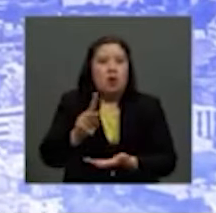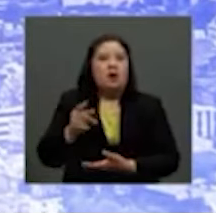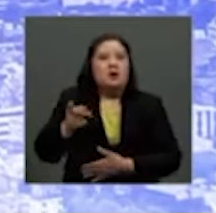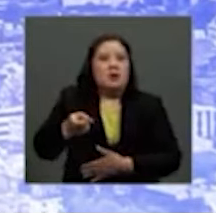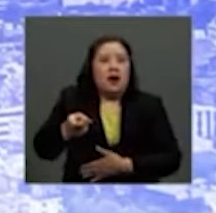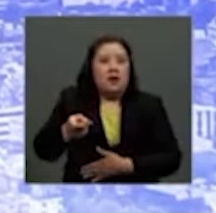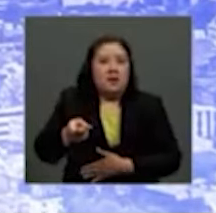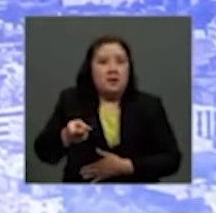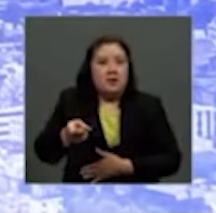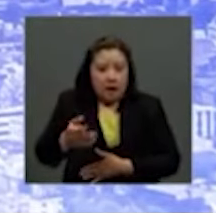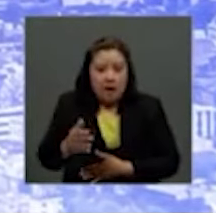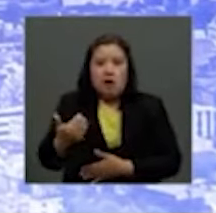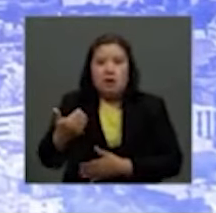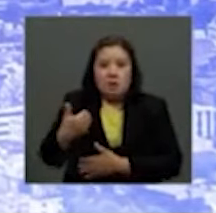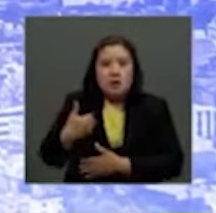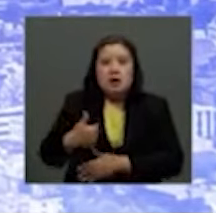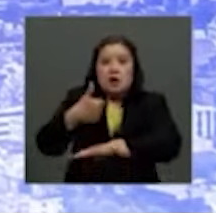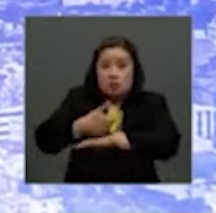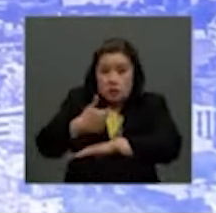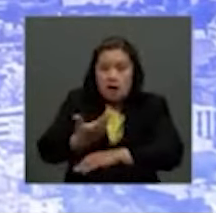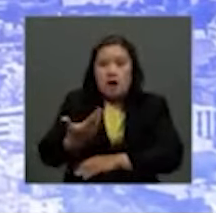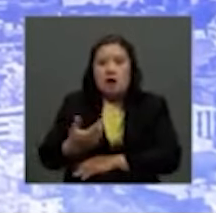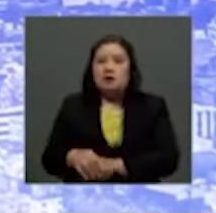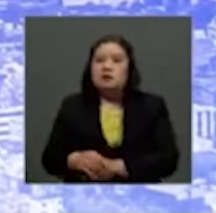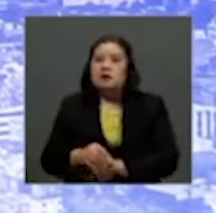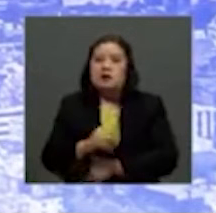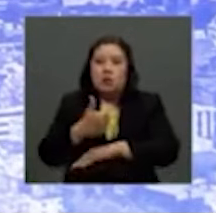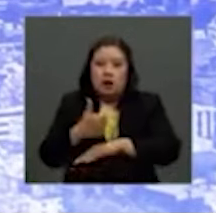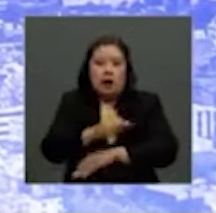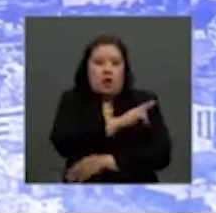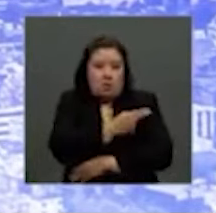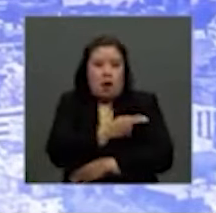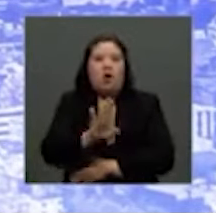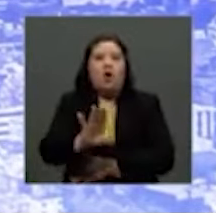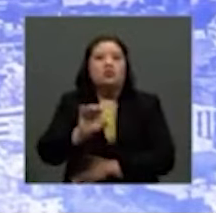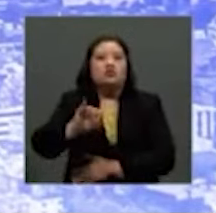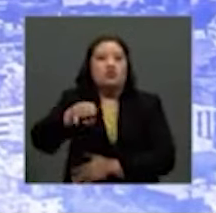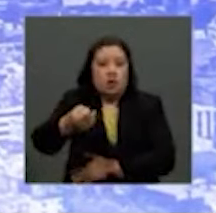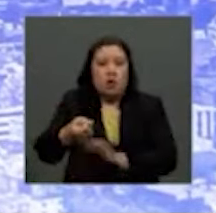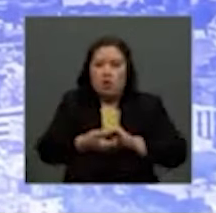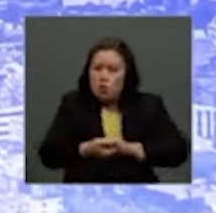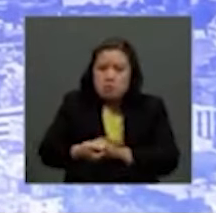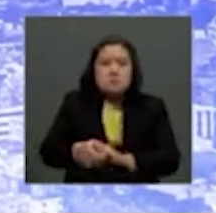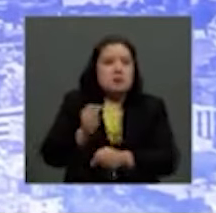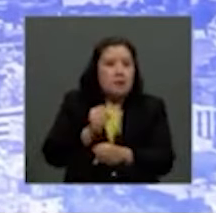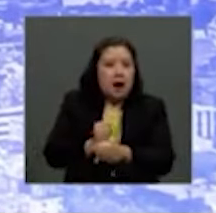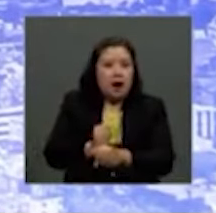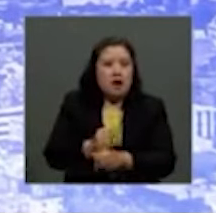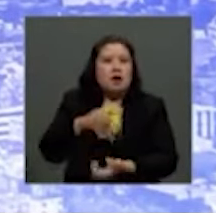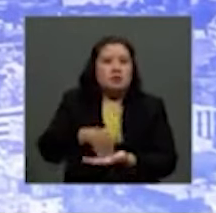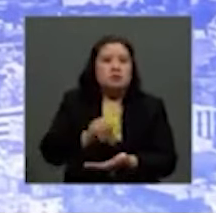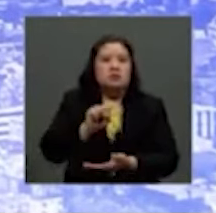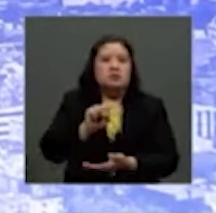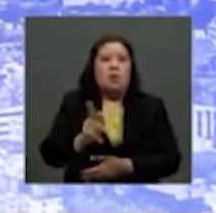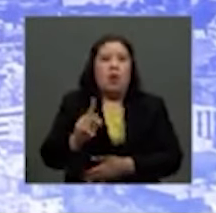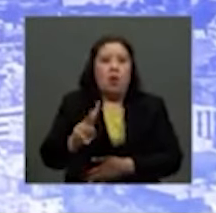ที่ไม่ว่าจะเป็นทางผู้ว่าราชการจังหวัดหรือนายแพทย์สสจ.ทำงานร่วมกันอย่างใกล้ชิดกับสบค.เพื่อนำข้อมูลเหล่านั้นนะคะมาว